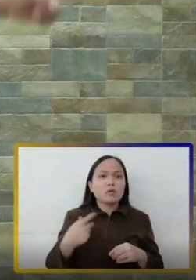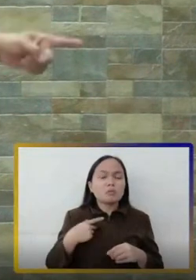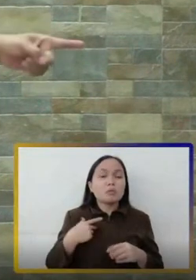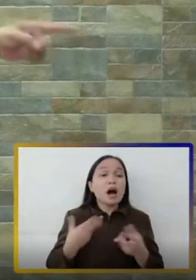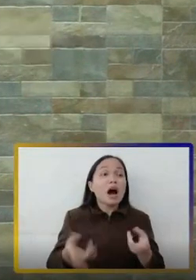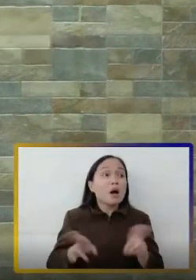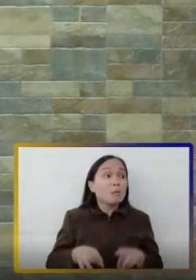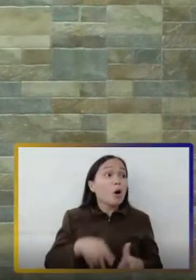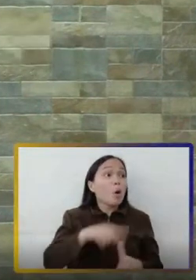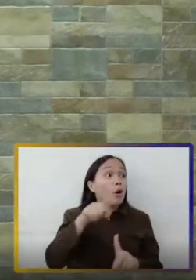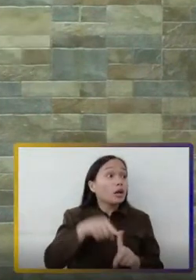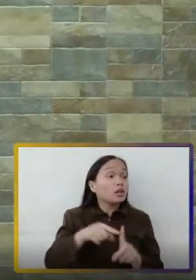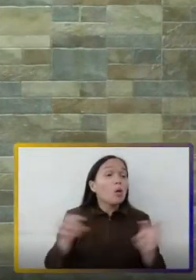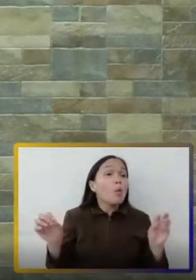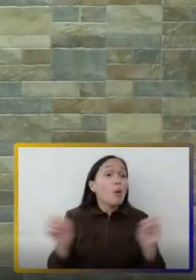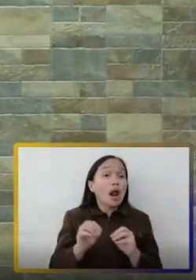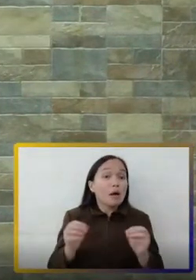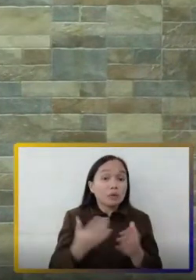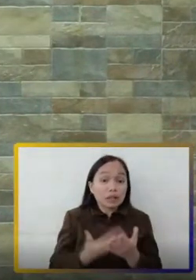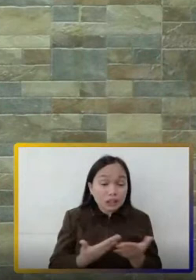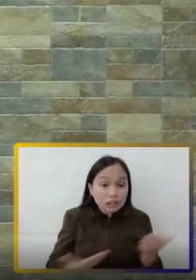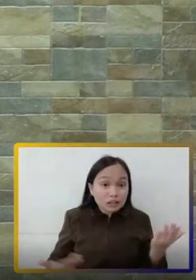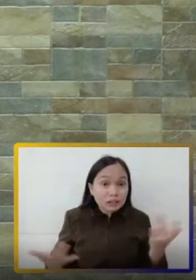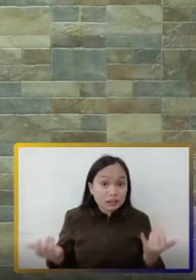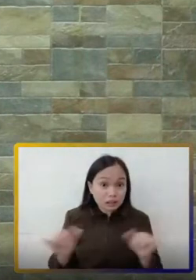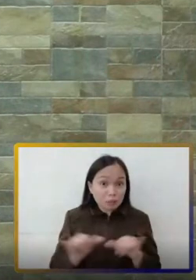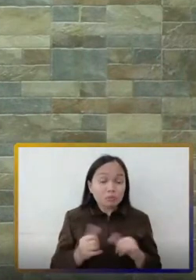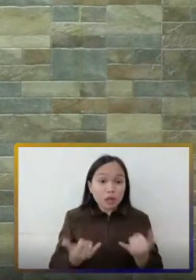kaysa noong wala pang ganito.